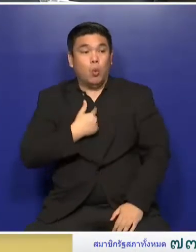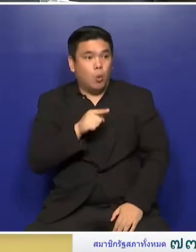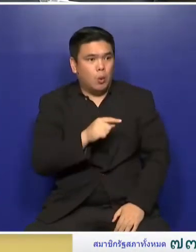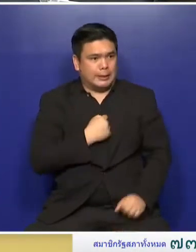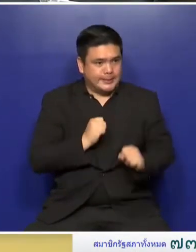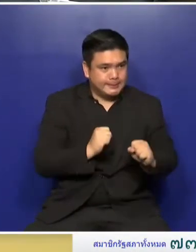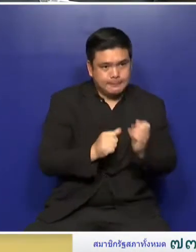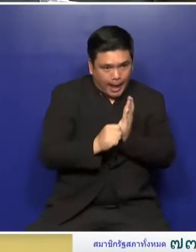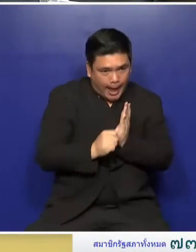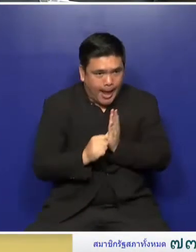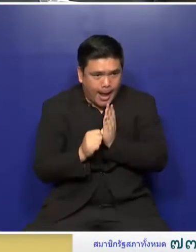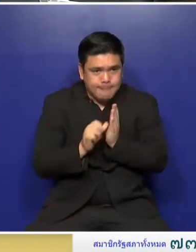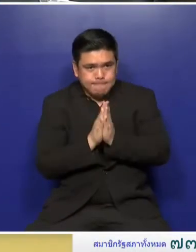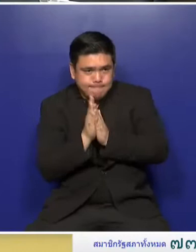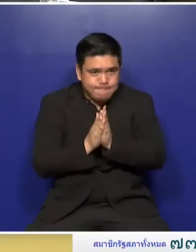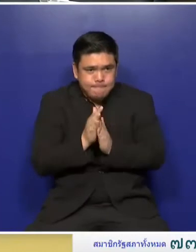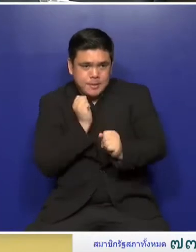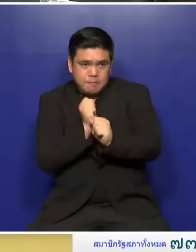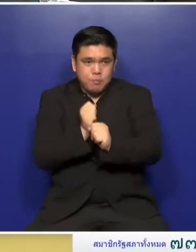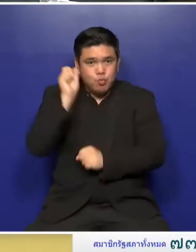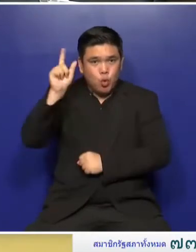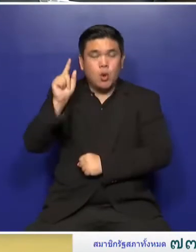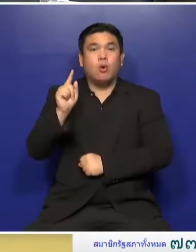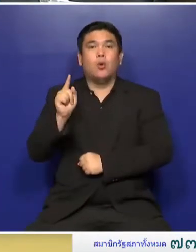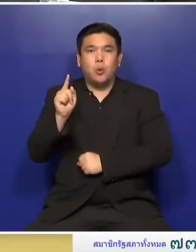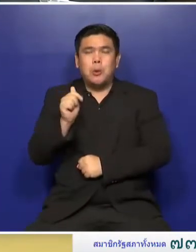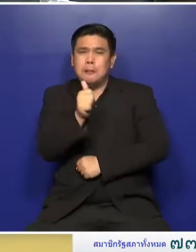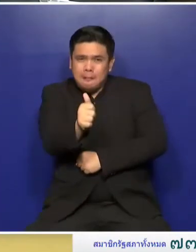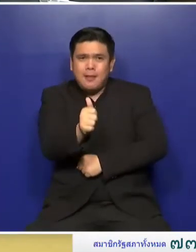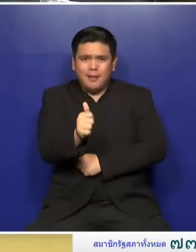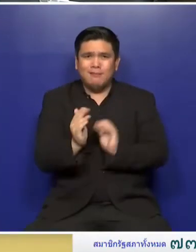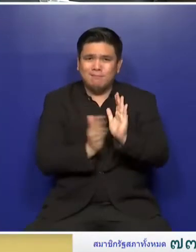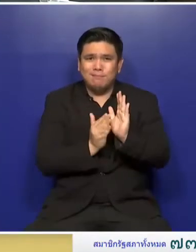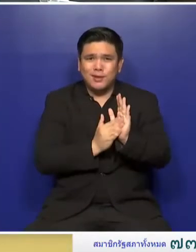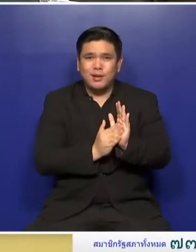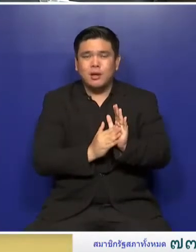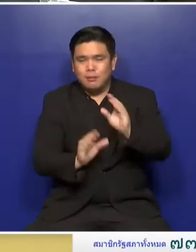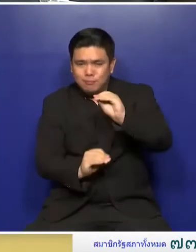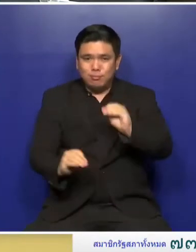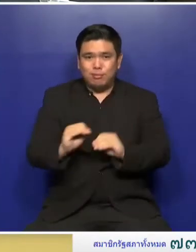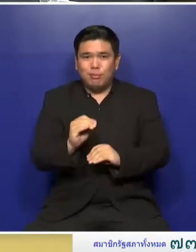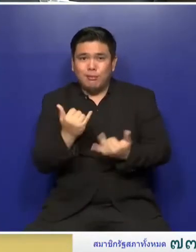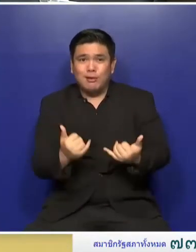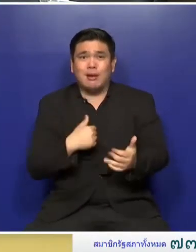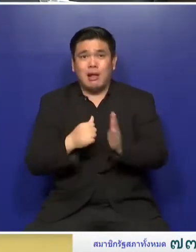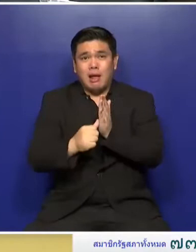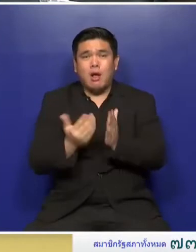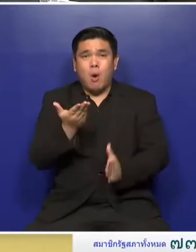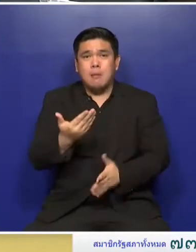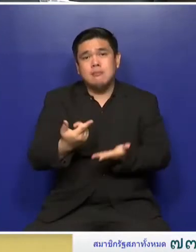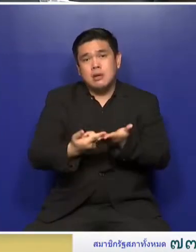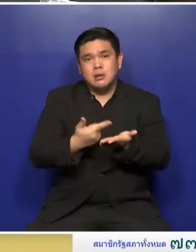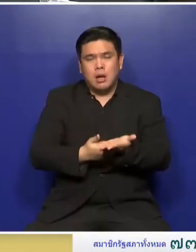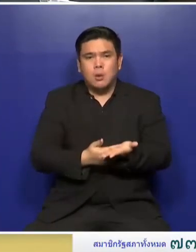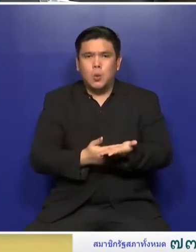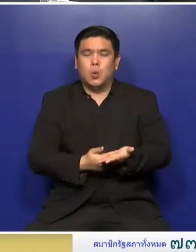หาใเรื่ของการค้าเราอ่ประเทศไม่ใช่นั้นกคงไมรีบเอาเรื่องนี้เข้ามาโยเร็วนะครัตอนนี้ต้องเข้ใจว่าผมเองเห็น